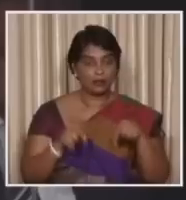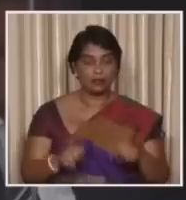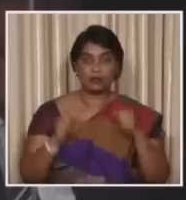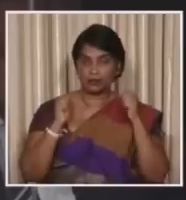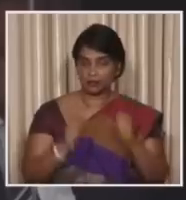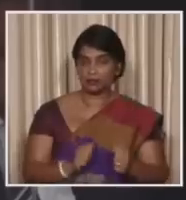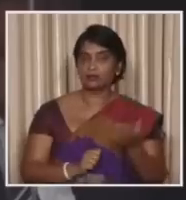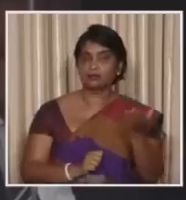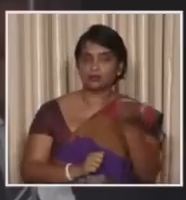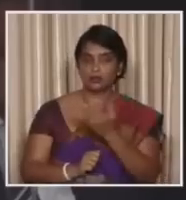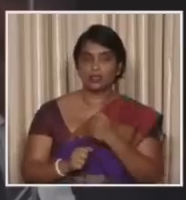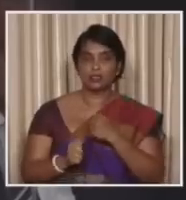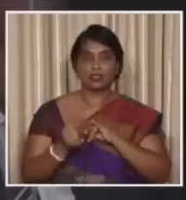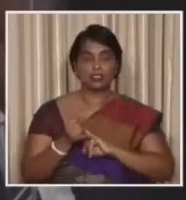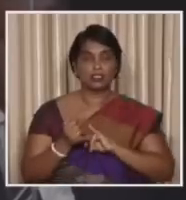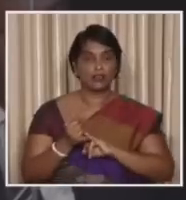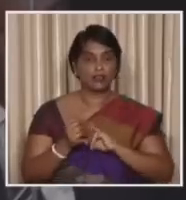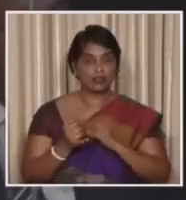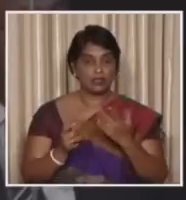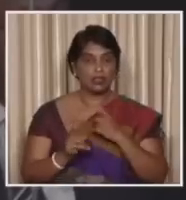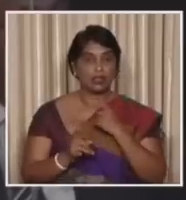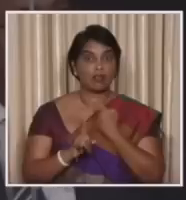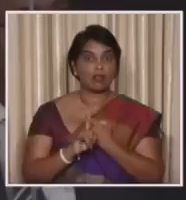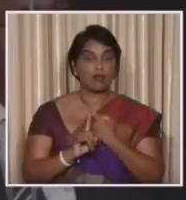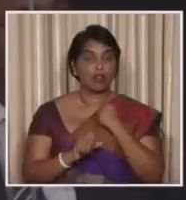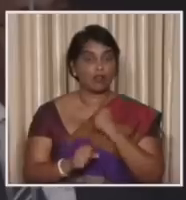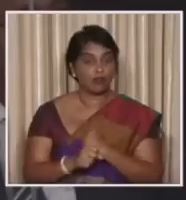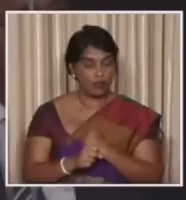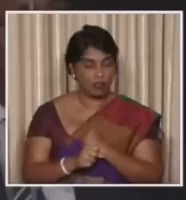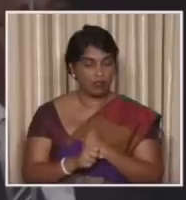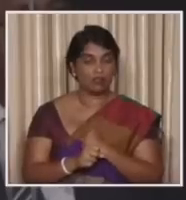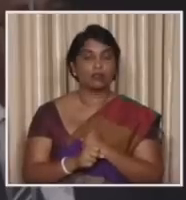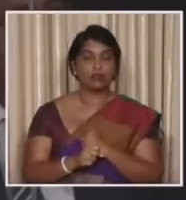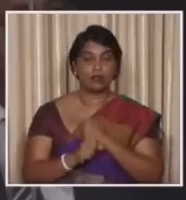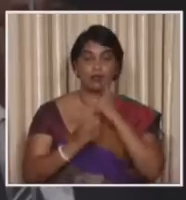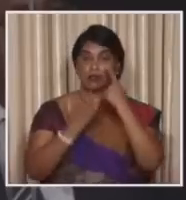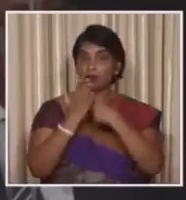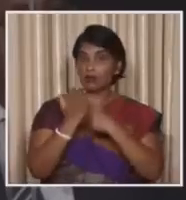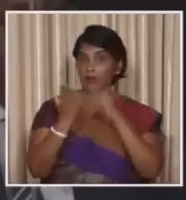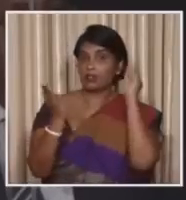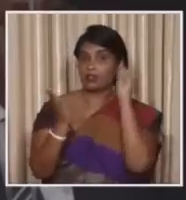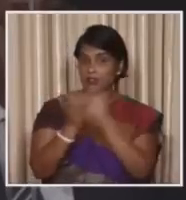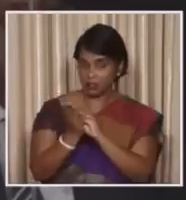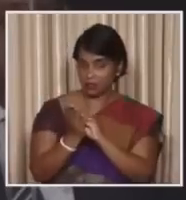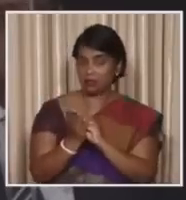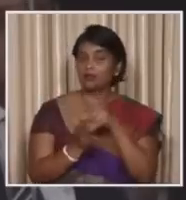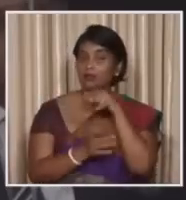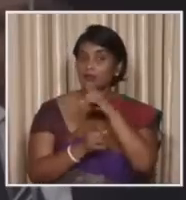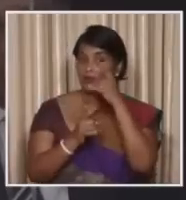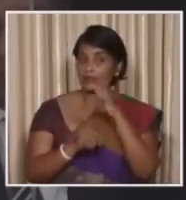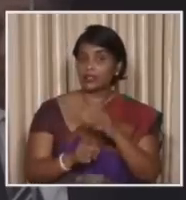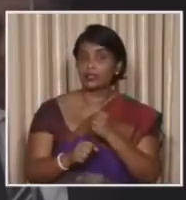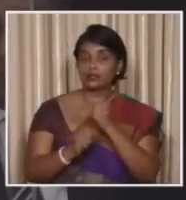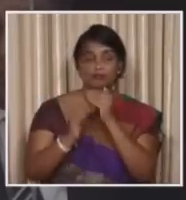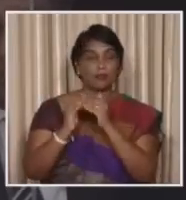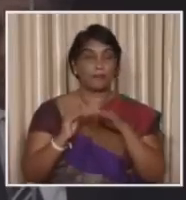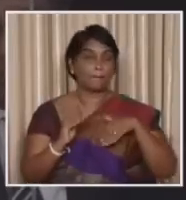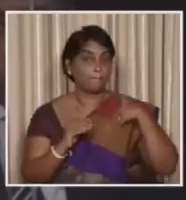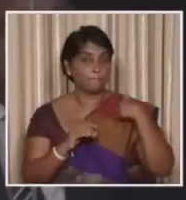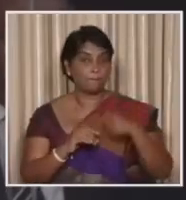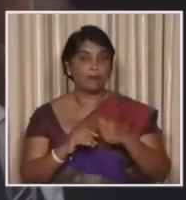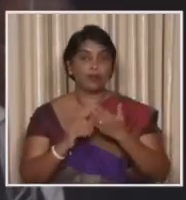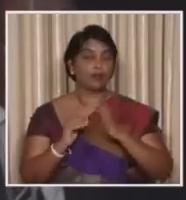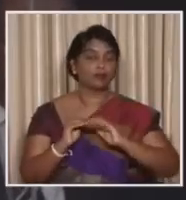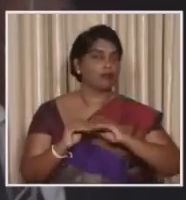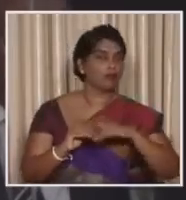වෙලා ඇති ජෙනරල් ශෛන්ද්‍ර සිල්ලලා ජෙනරල් කමල් ගුණරත්නලා මම මේ ලයිස්තුවට ඇතුළත් කරා. ඒකන්ද තමයි ජේෂ්ඨත්වයට